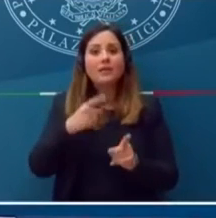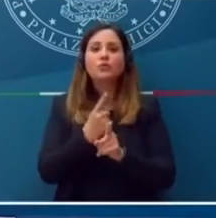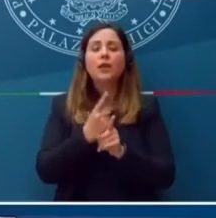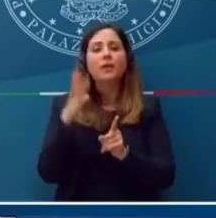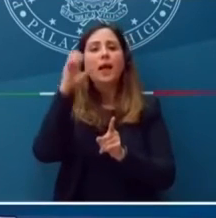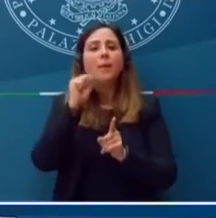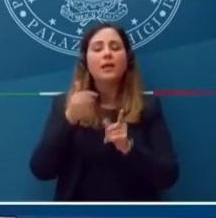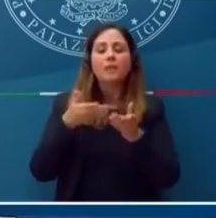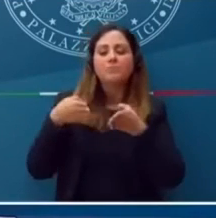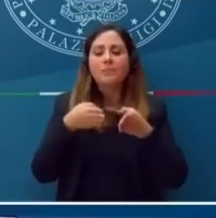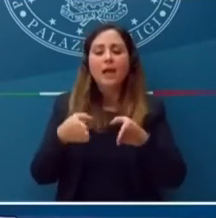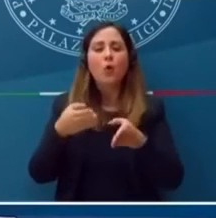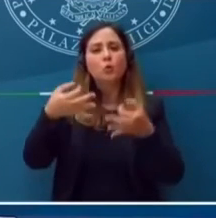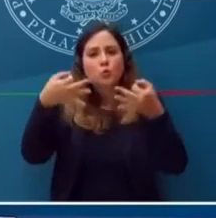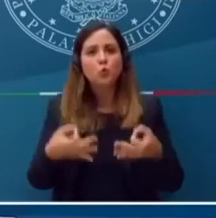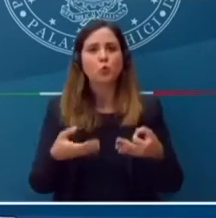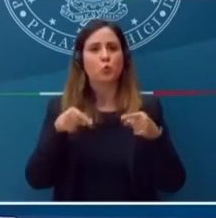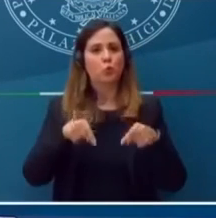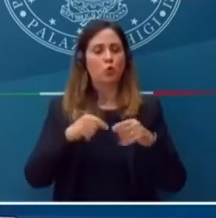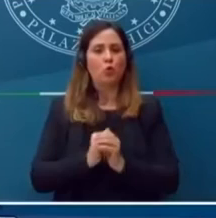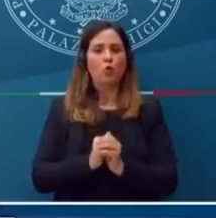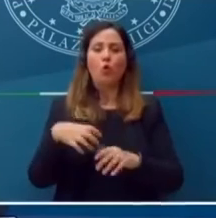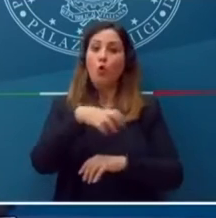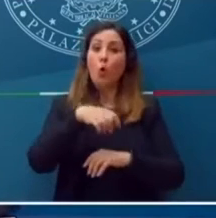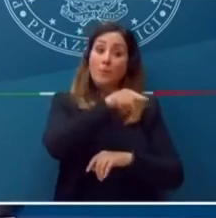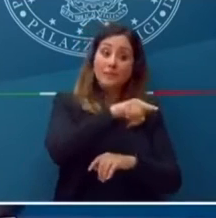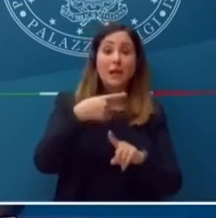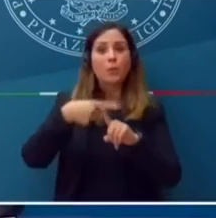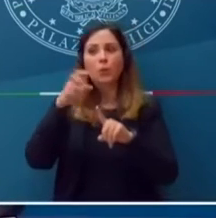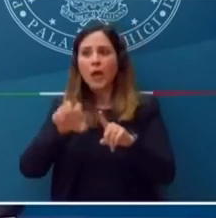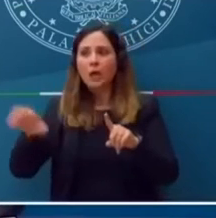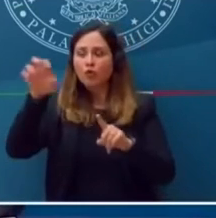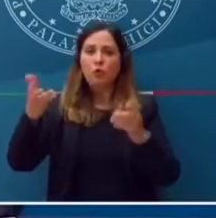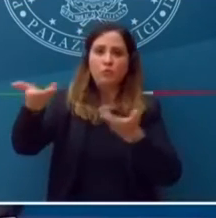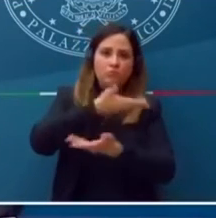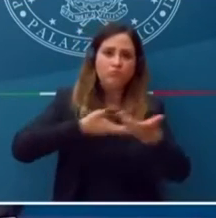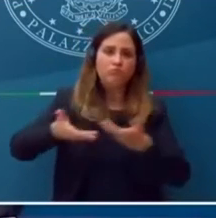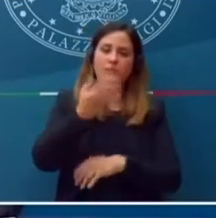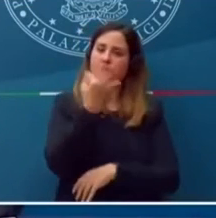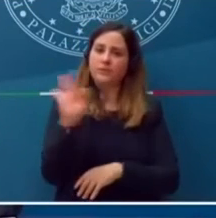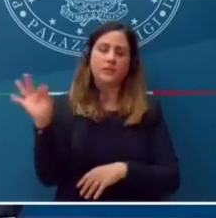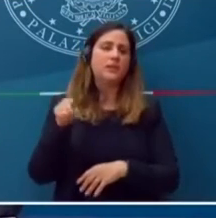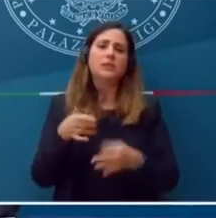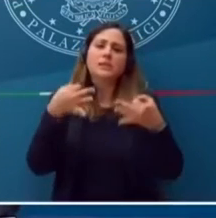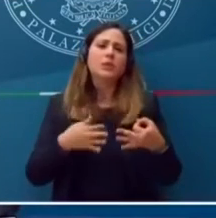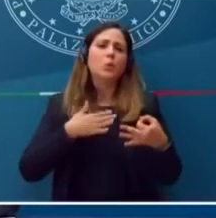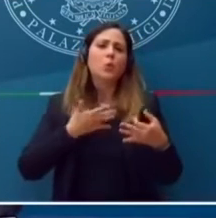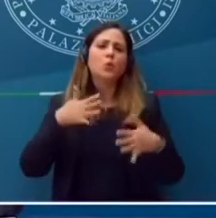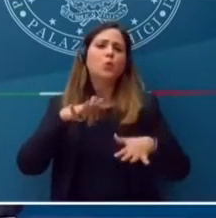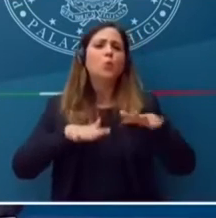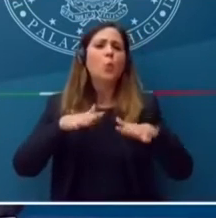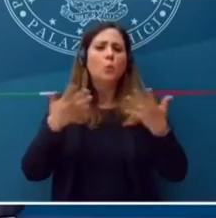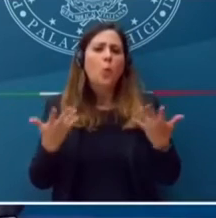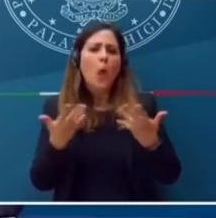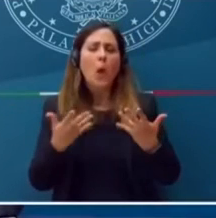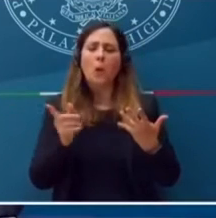direzione, ma il commissario e le regioni lavorano molto bene insieme. Quindi non ho alcun dubbio che tutte le regioni